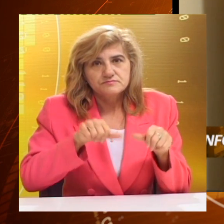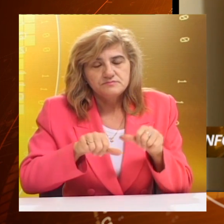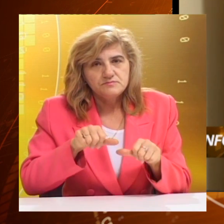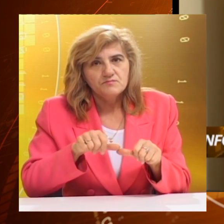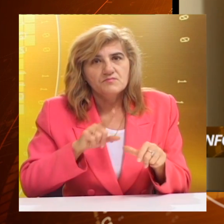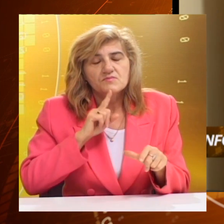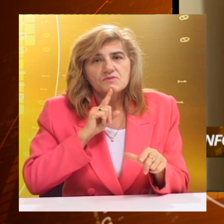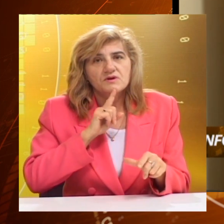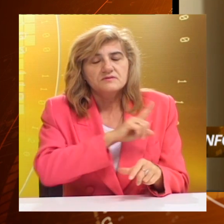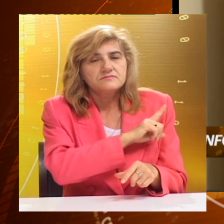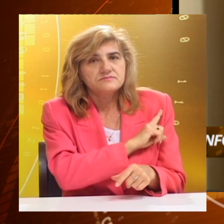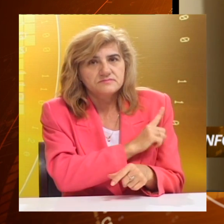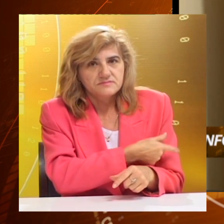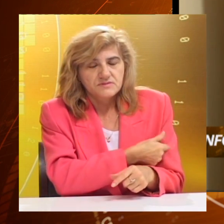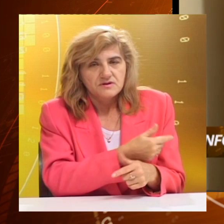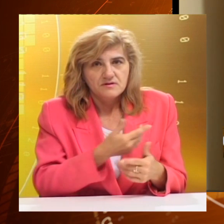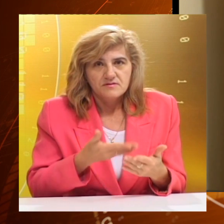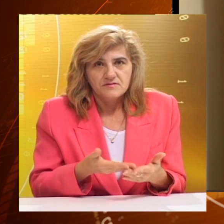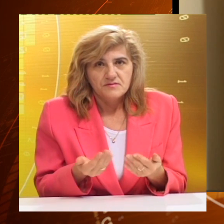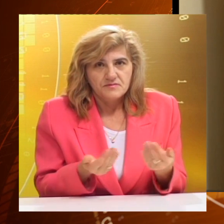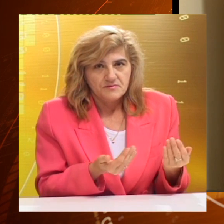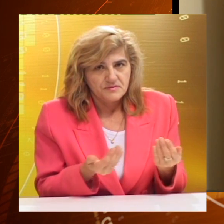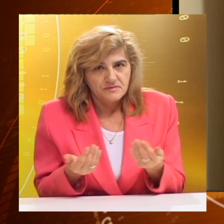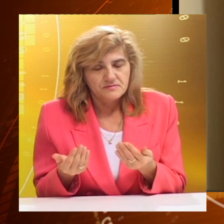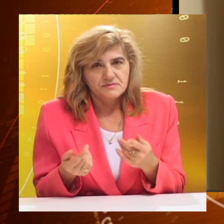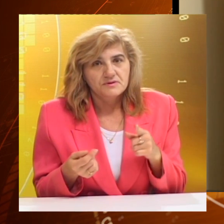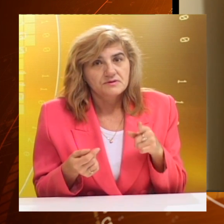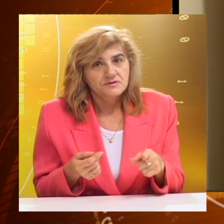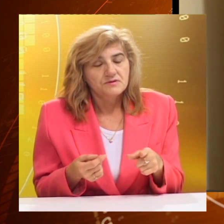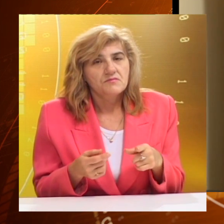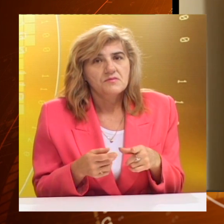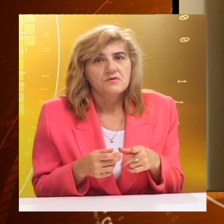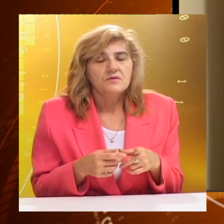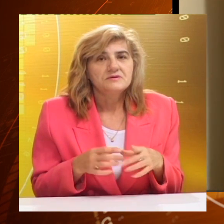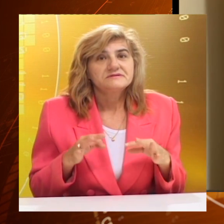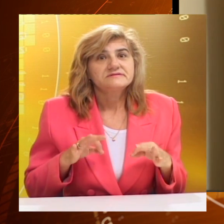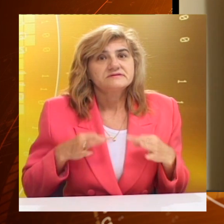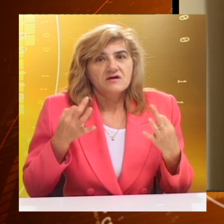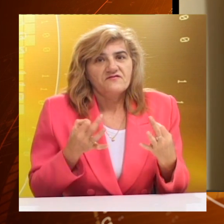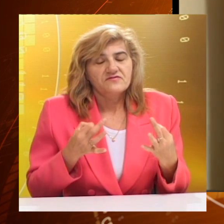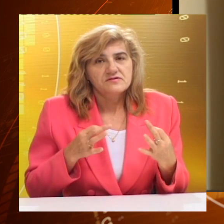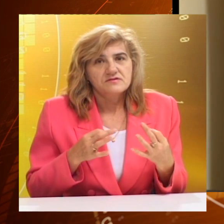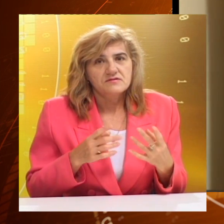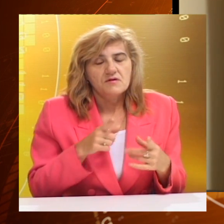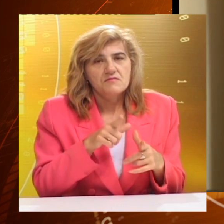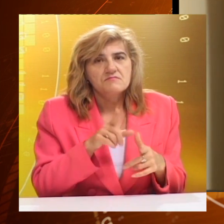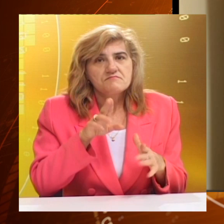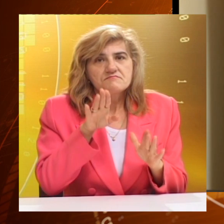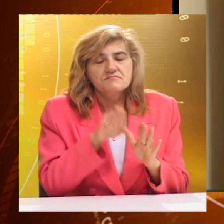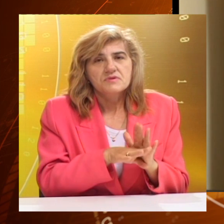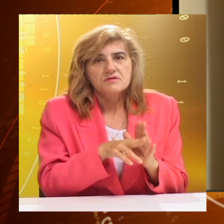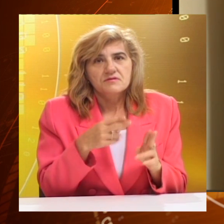sastojke koji utiču i na imunitet deteta, tako da su ta deca, da kažem, zdravije,